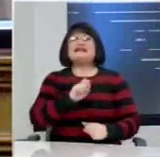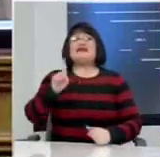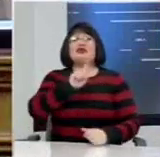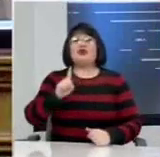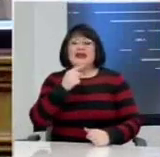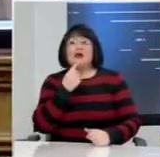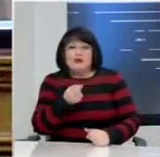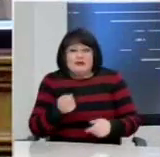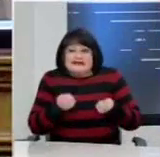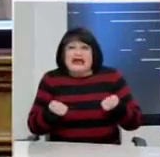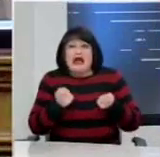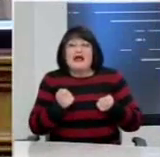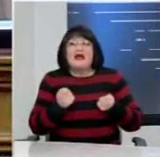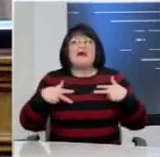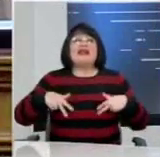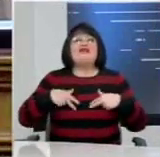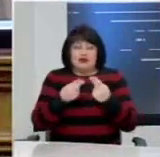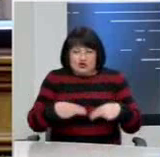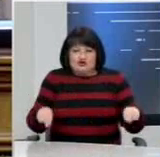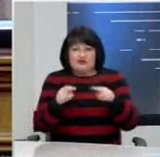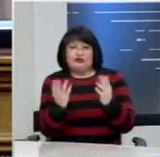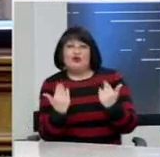Σαββατοκύριακο, το Κυβερνητικό Συμβούλιο